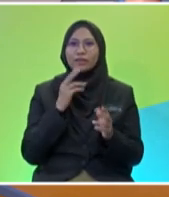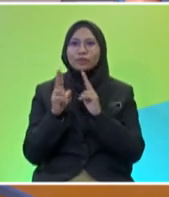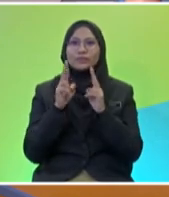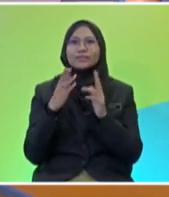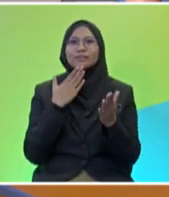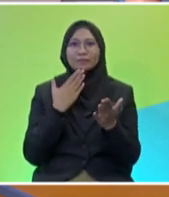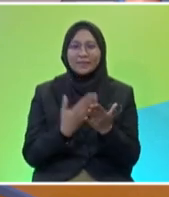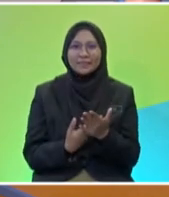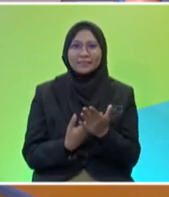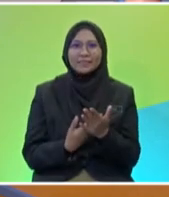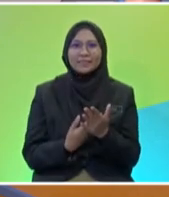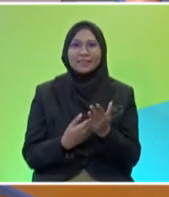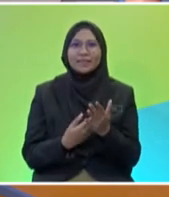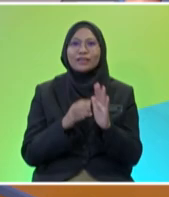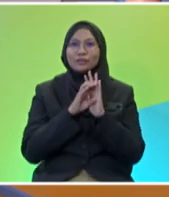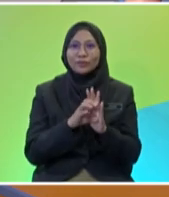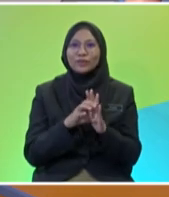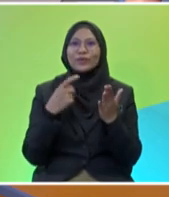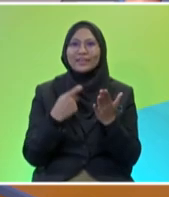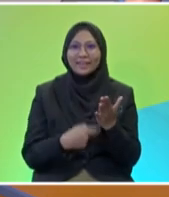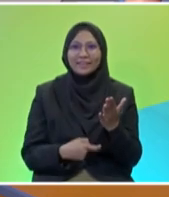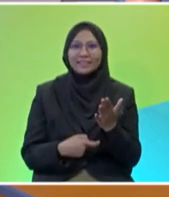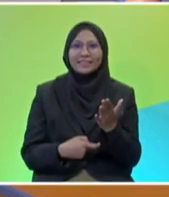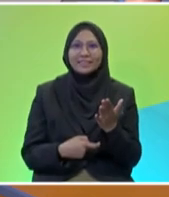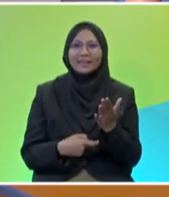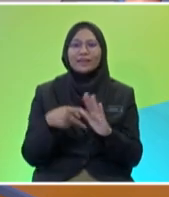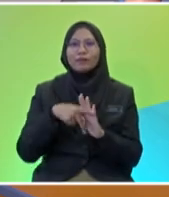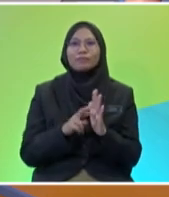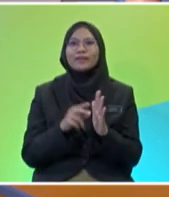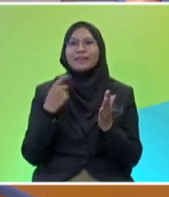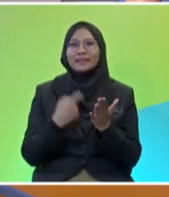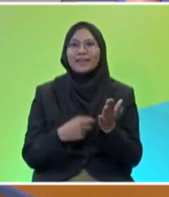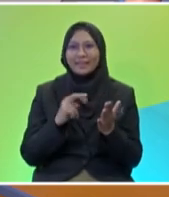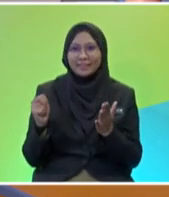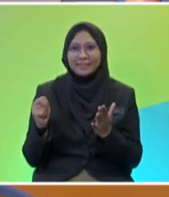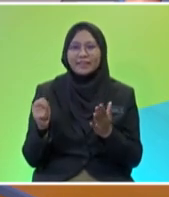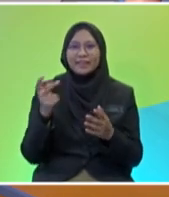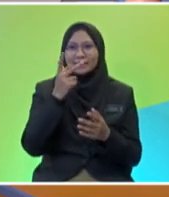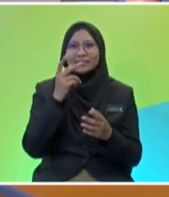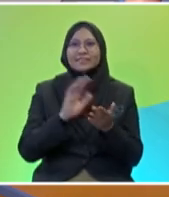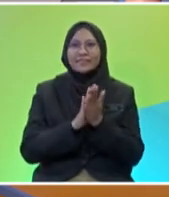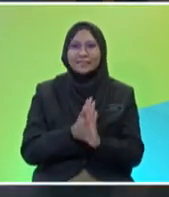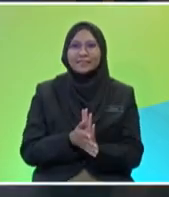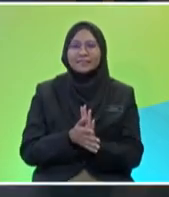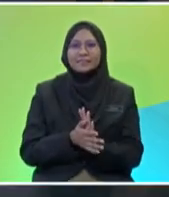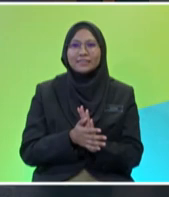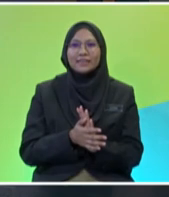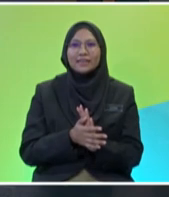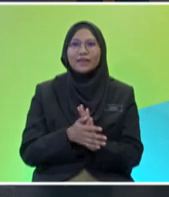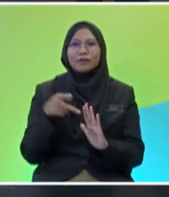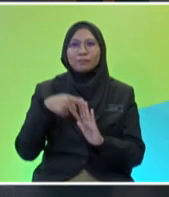besar yang boleh membuatkan aku Itu peringatan tersenyum dengan peringatan yang diberikan